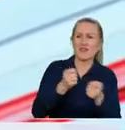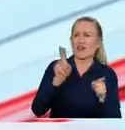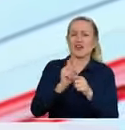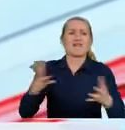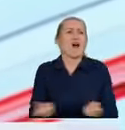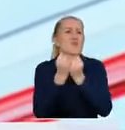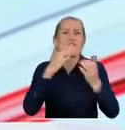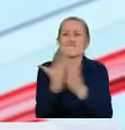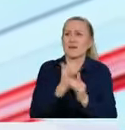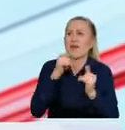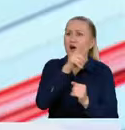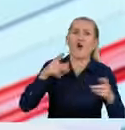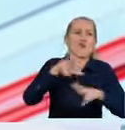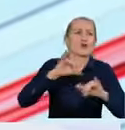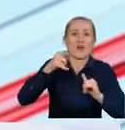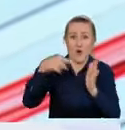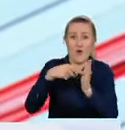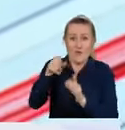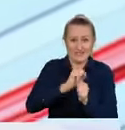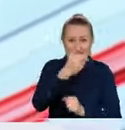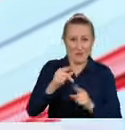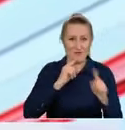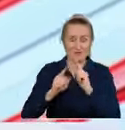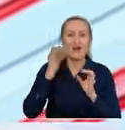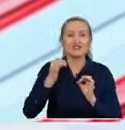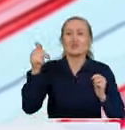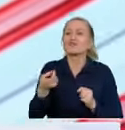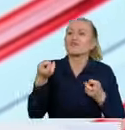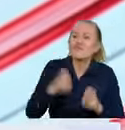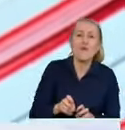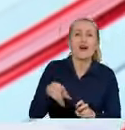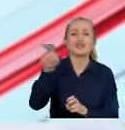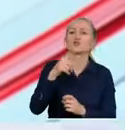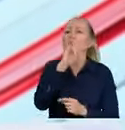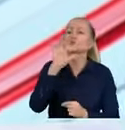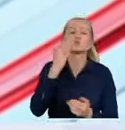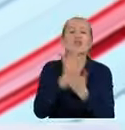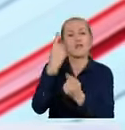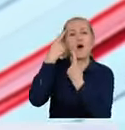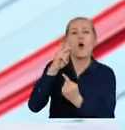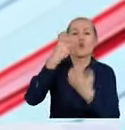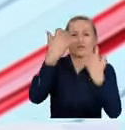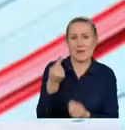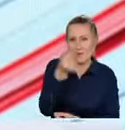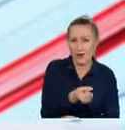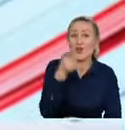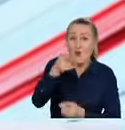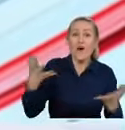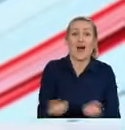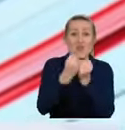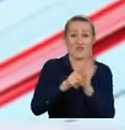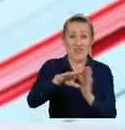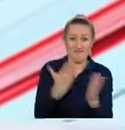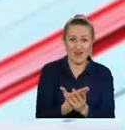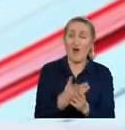firm, dla swoich rodzin. Dzisiaj trzeba wprowadzić dobrowolny ZUS i to jest ratunek dla wielu firm i dać szansę na